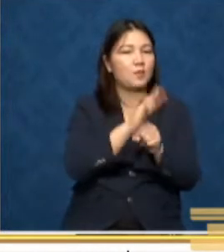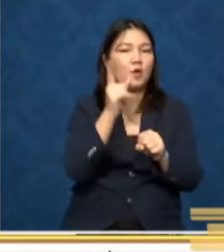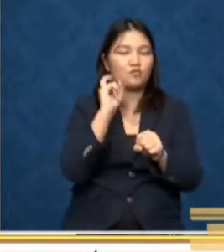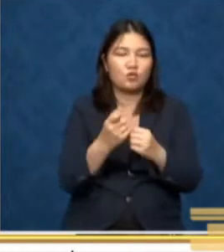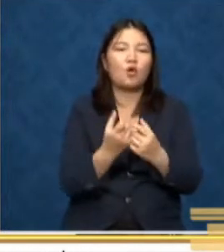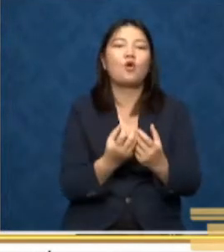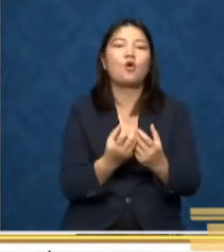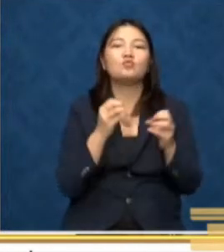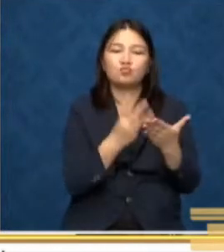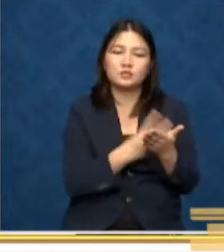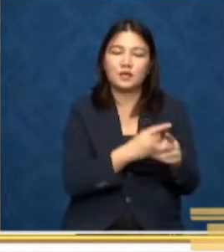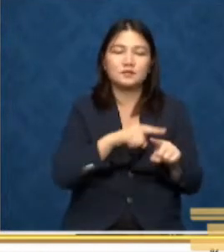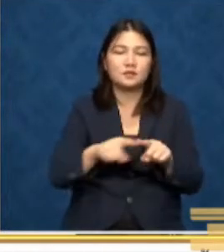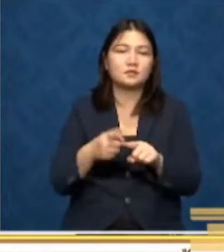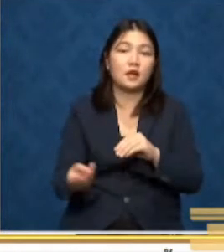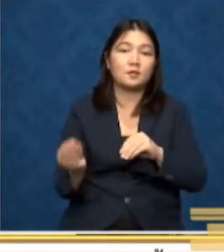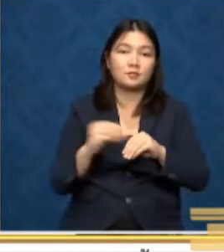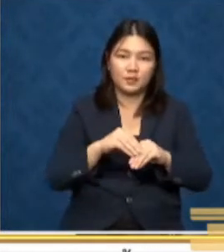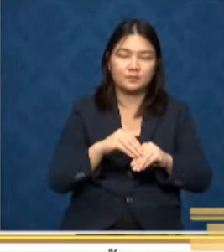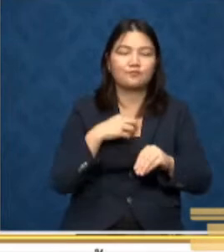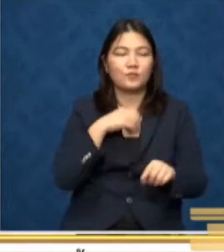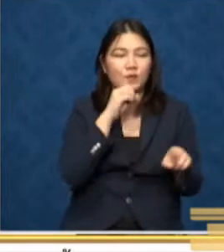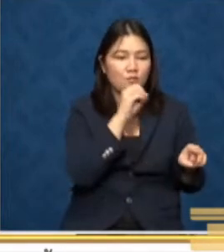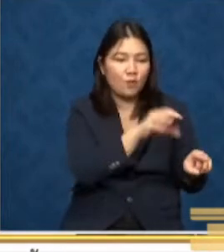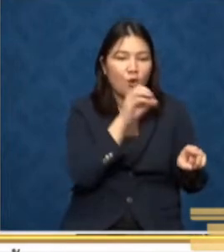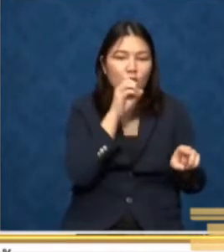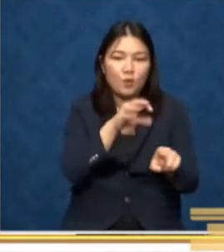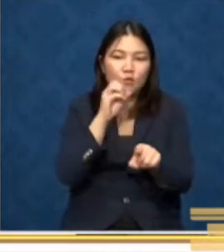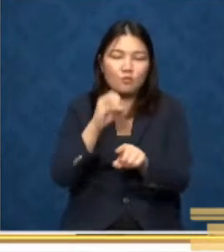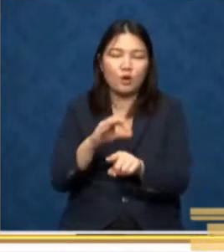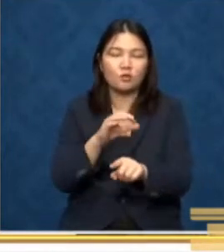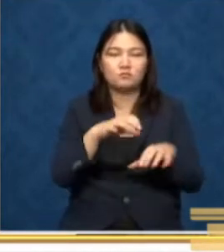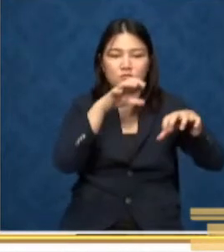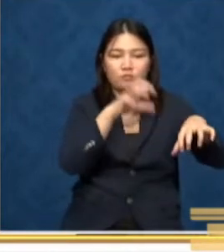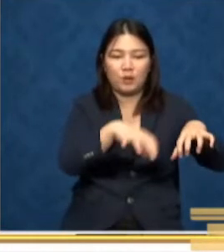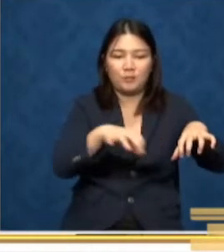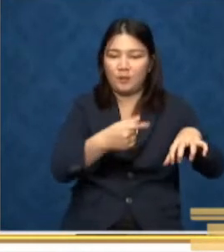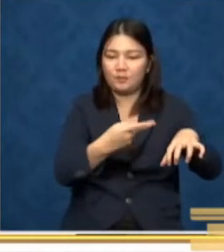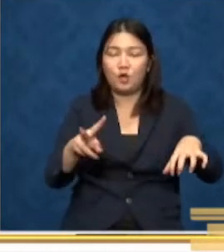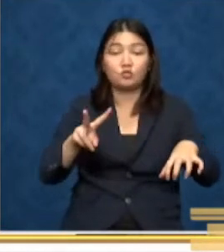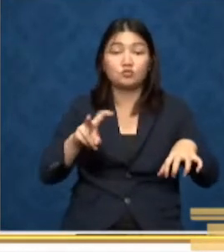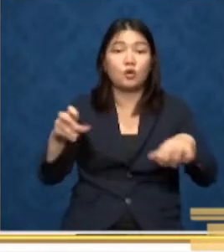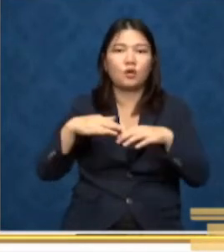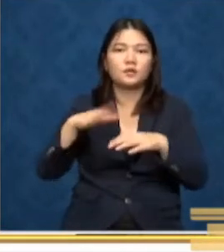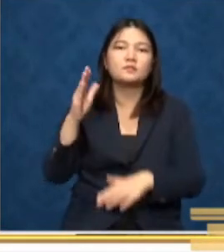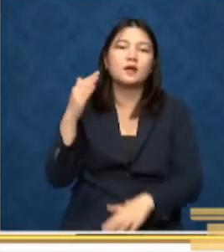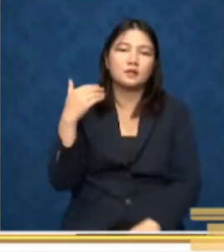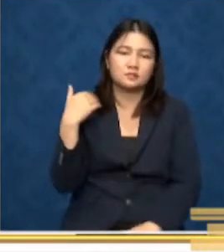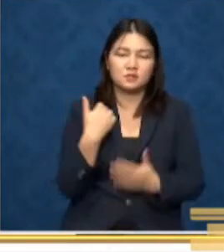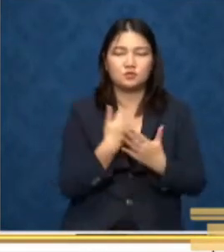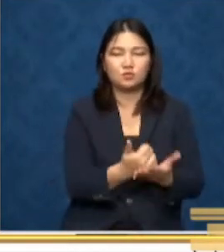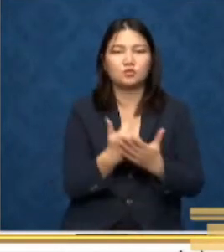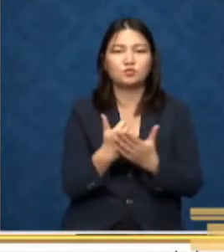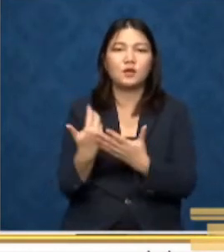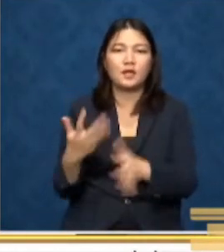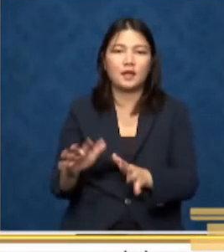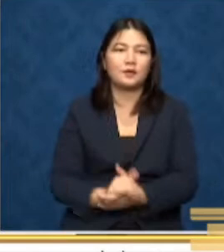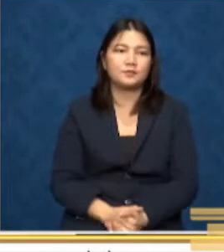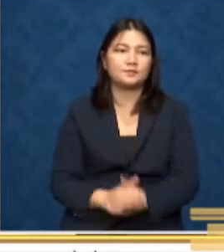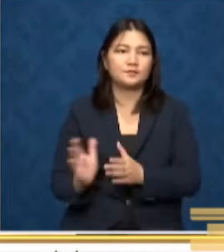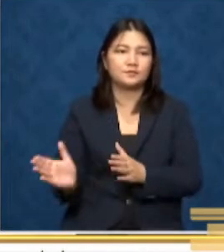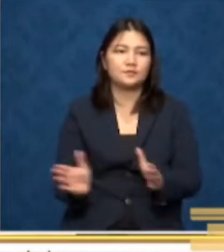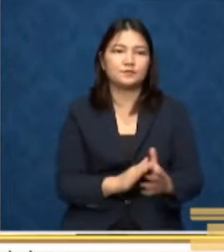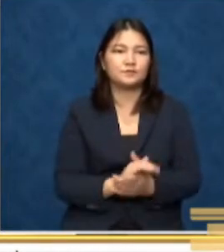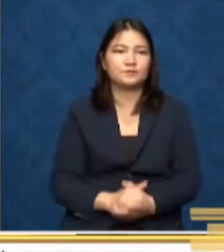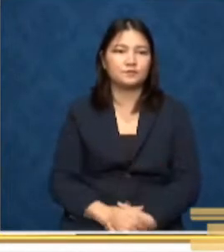ไป200กว่าแห่งผมได้คุยกับท่านพันตำรวจเอกทวีสอดส่องซึ่งวันนี้ท่านเป็นเลขาสอบ